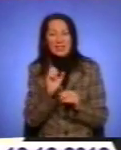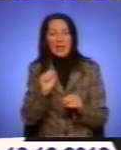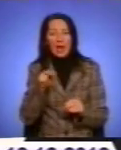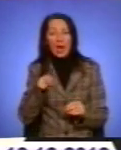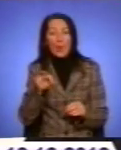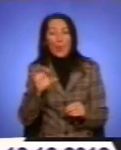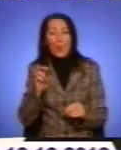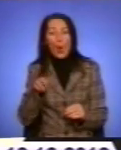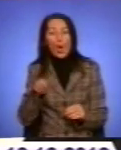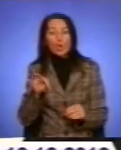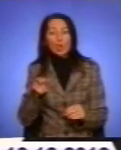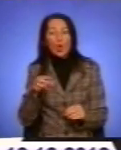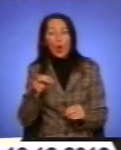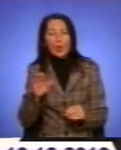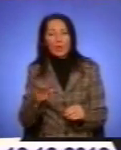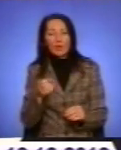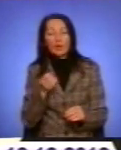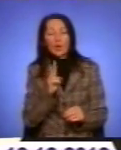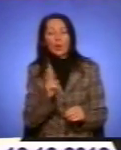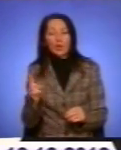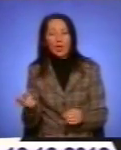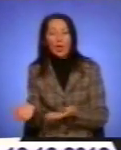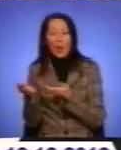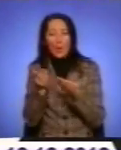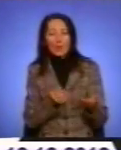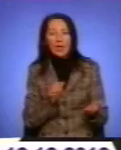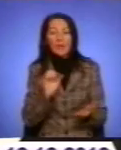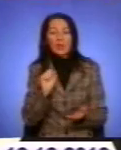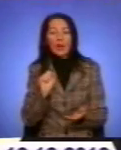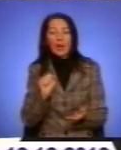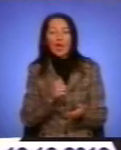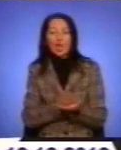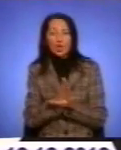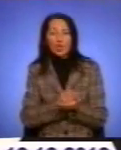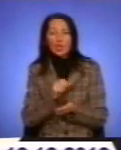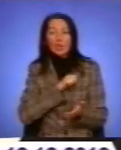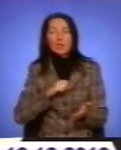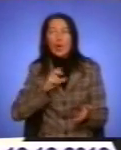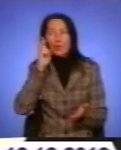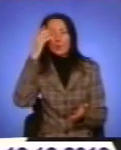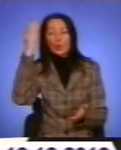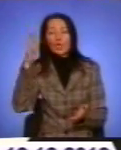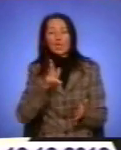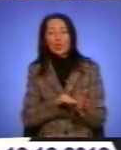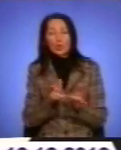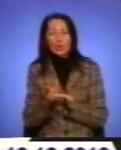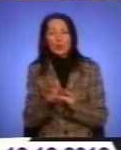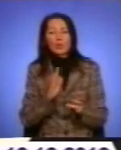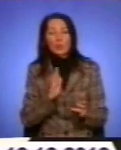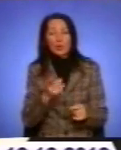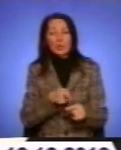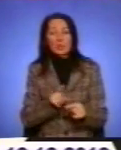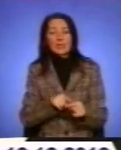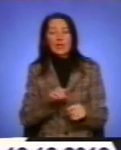на апостольське служіння сам Господь наш Ісус Христос. Відбулося це на